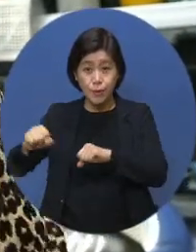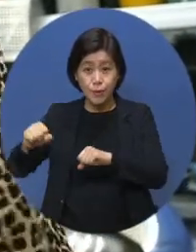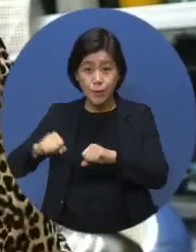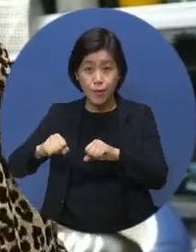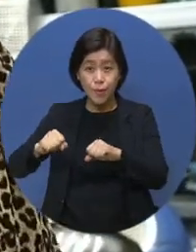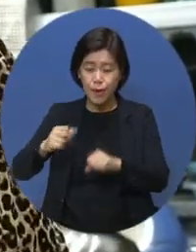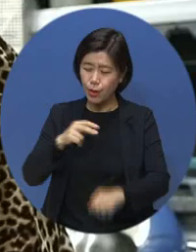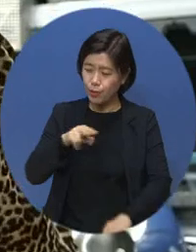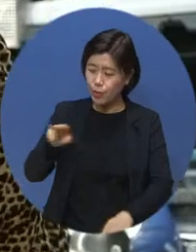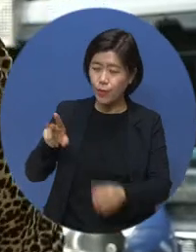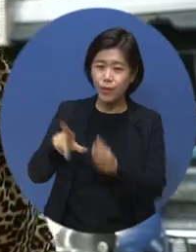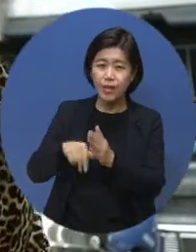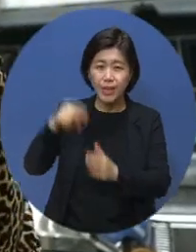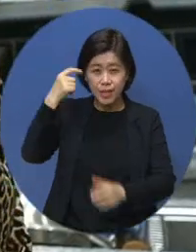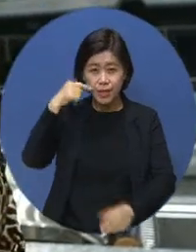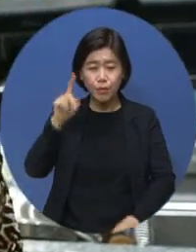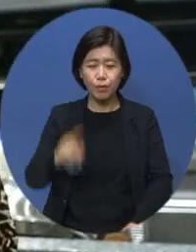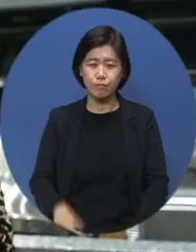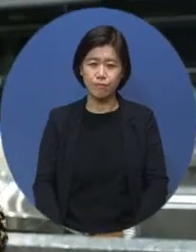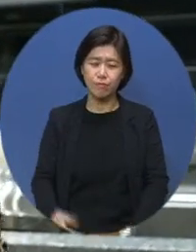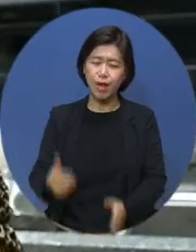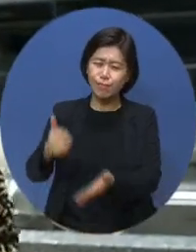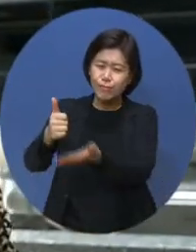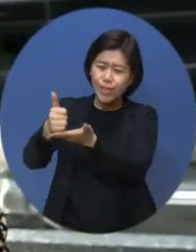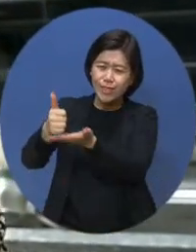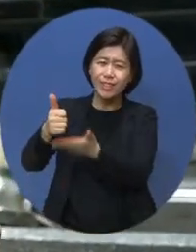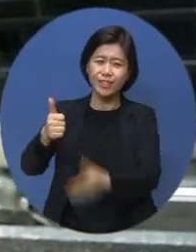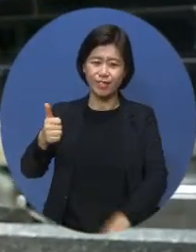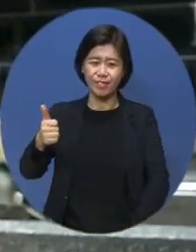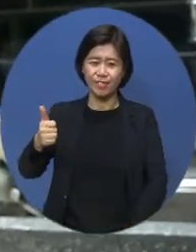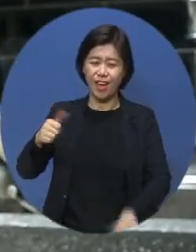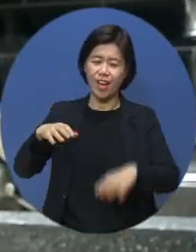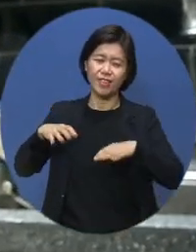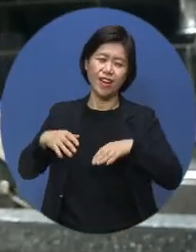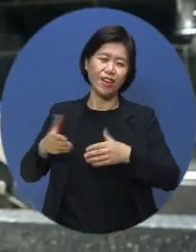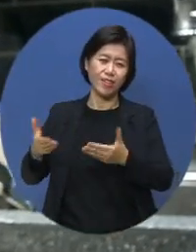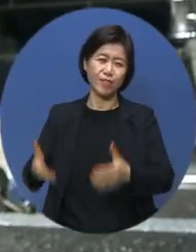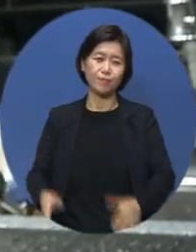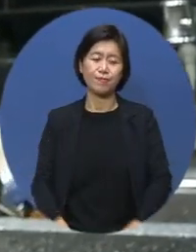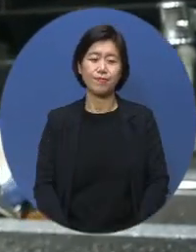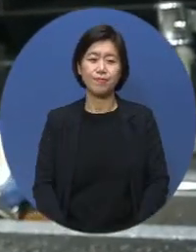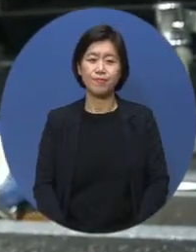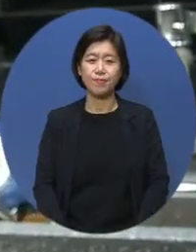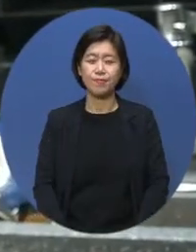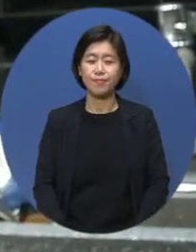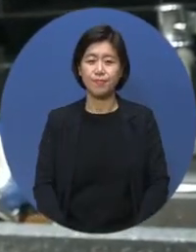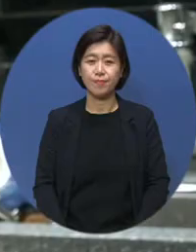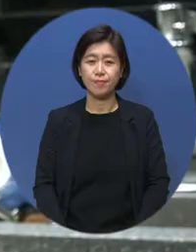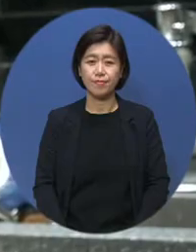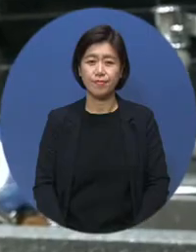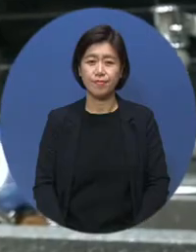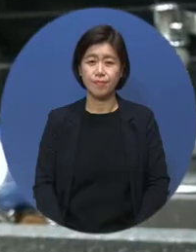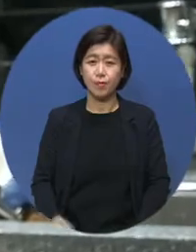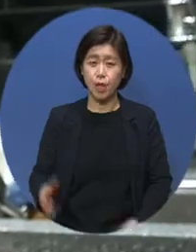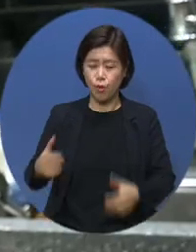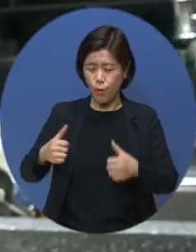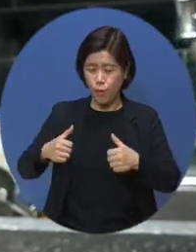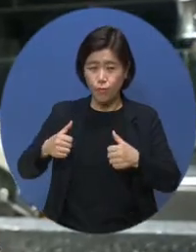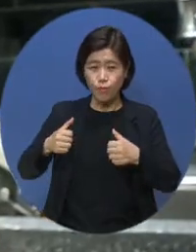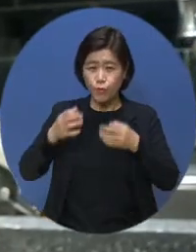어떠세요 최대 뭐 튀김에 도착해 얘기해라 굉장 노래인데